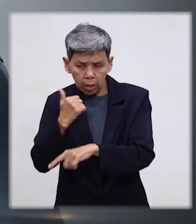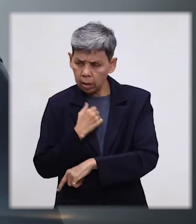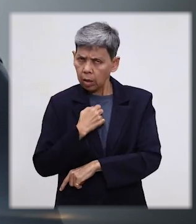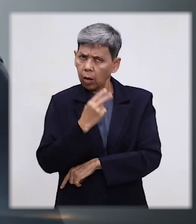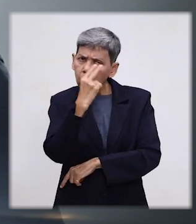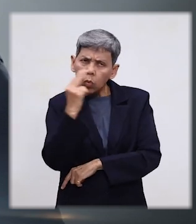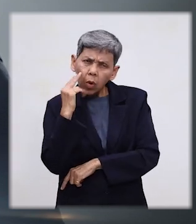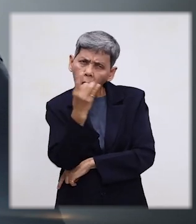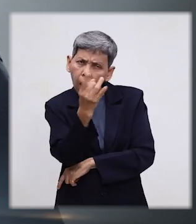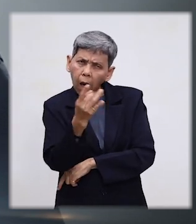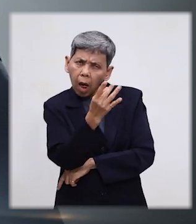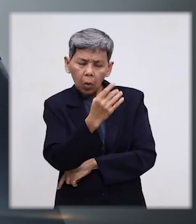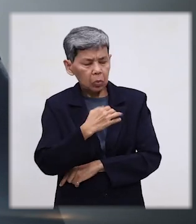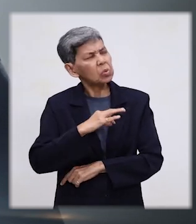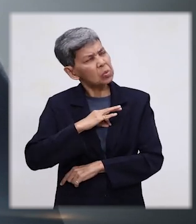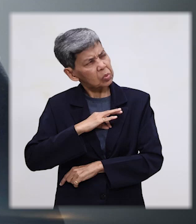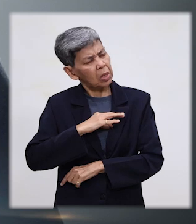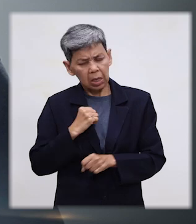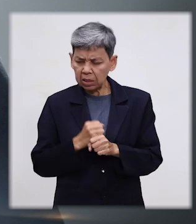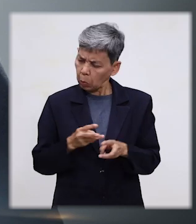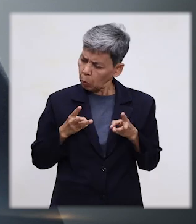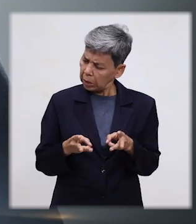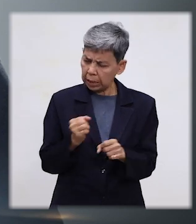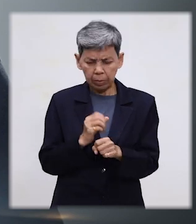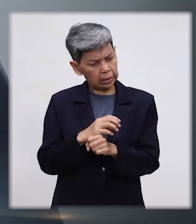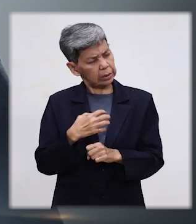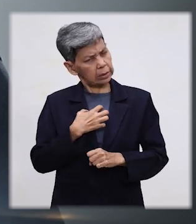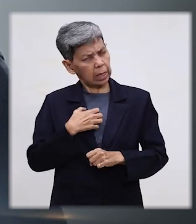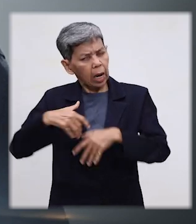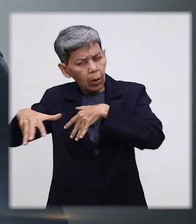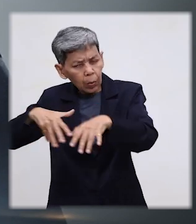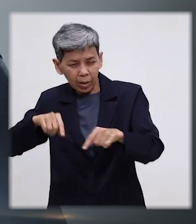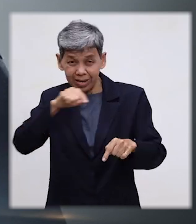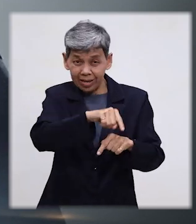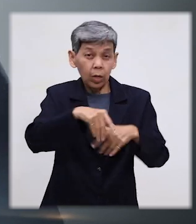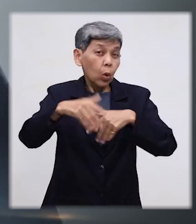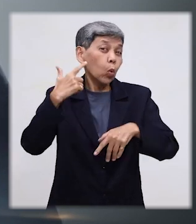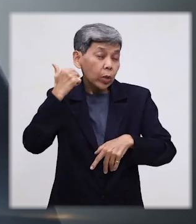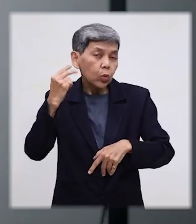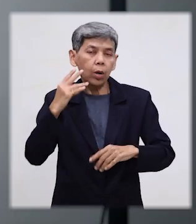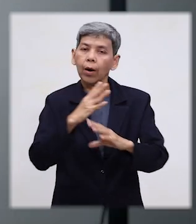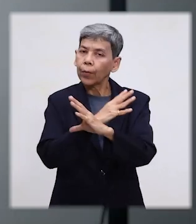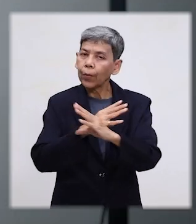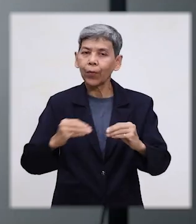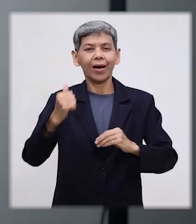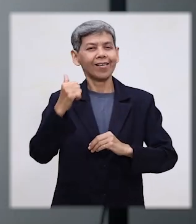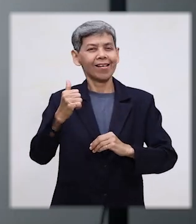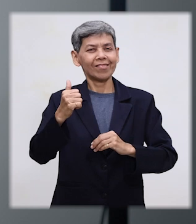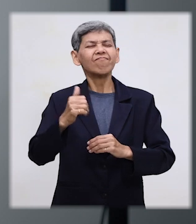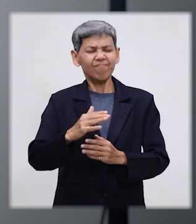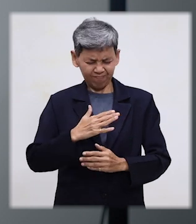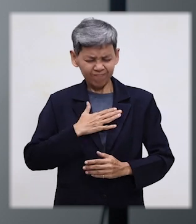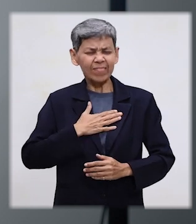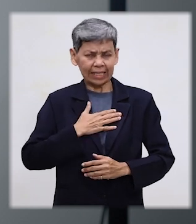ได้รับรู้อ่ะมันคาใจตลอดว่าเราจะทำยังไงให้มันให้คนสองกลุ่มเนี่ยเข้าใจกันคื